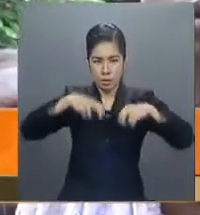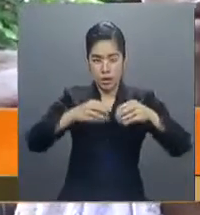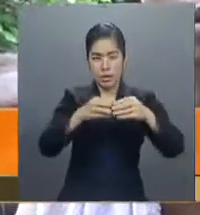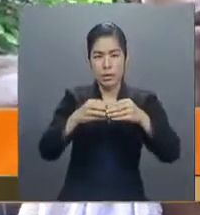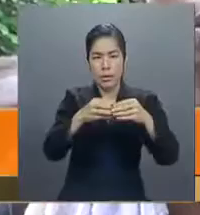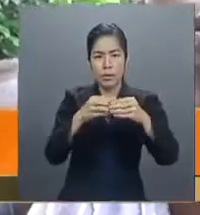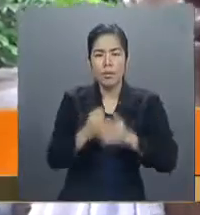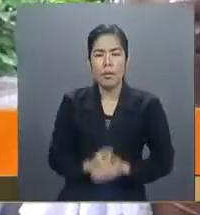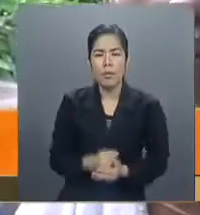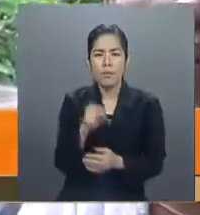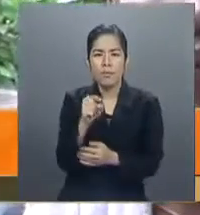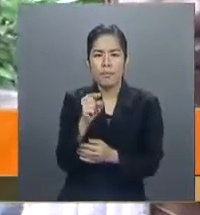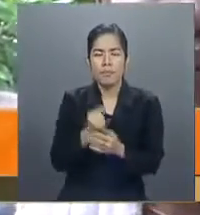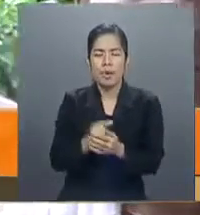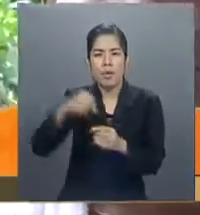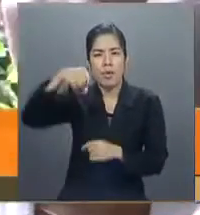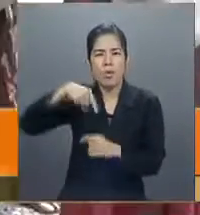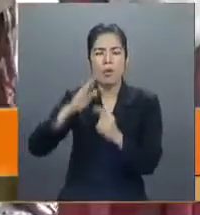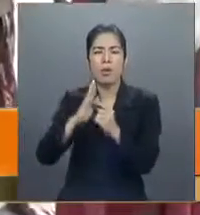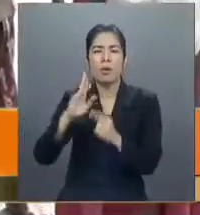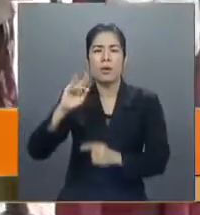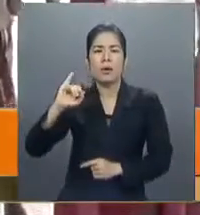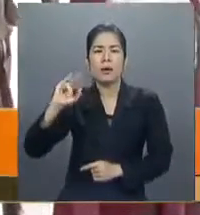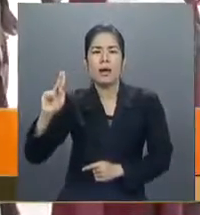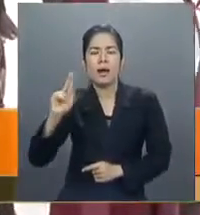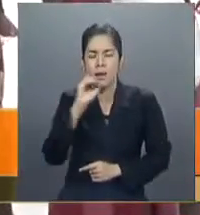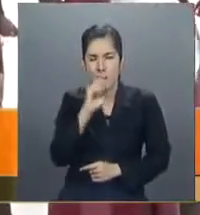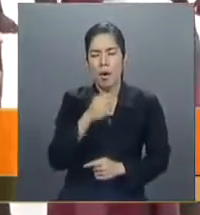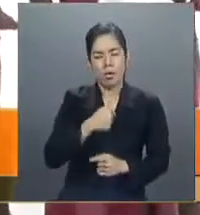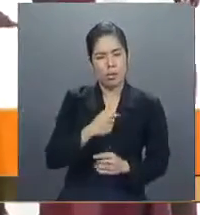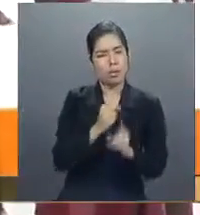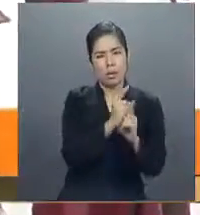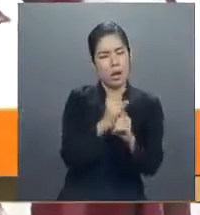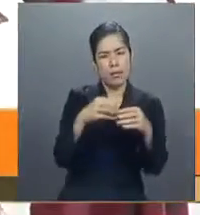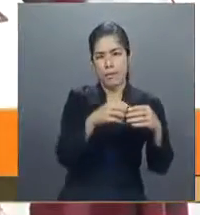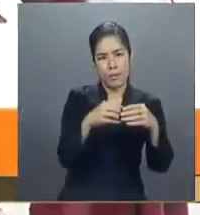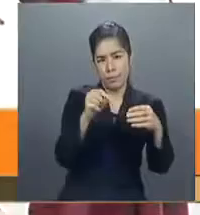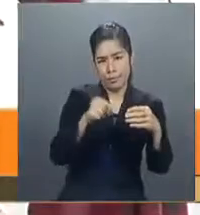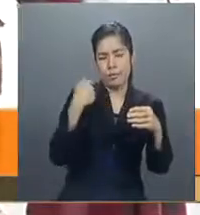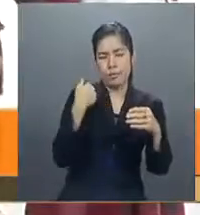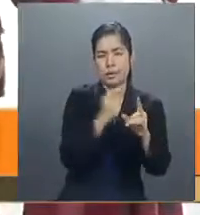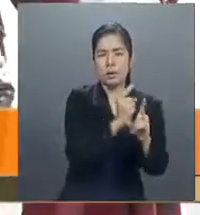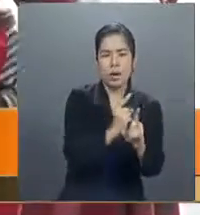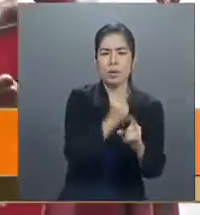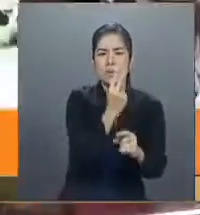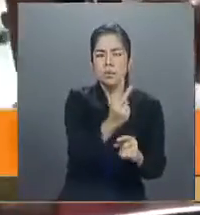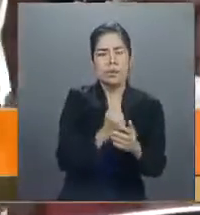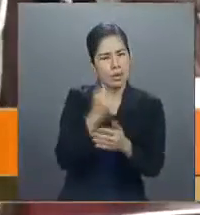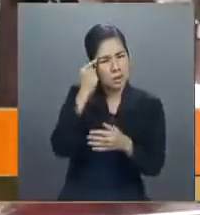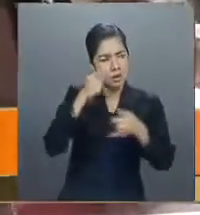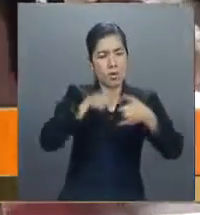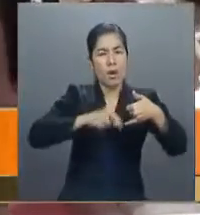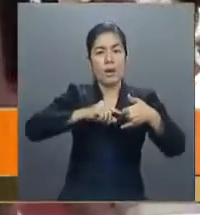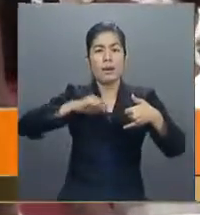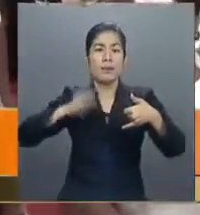กับชาวมานิกว่า 10คนนะคะยืนยันที่จะค้นหาผู้สูญหายต่อไปค่ะแล้วก็มีความหวังว่าเด็กชายจะยังมีชีวิต